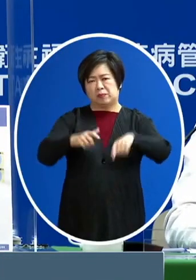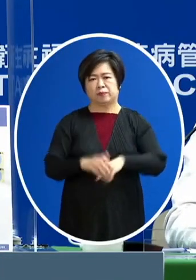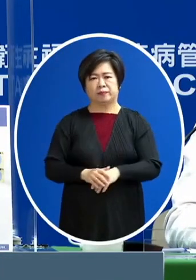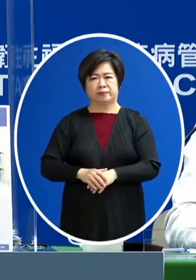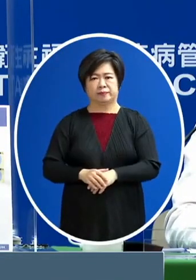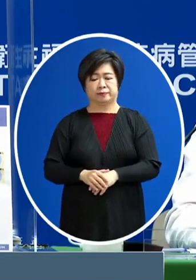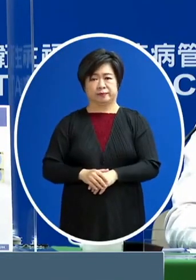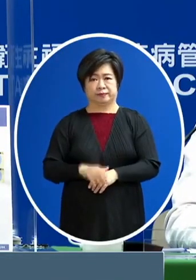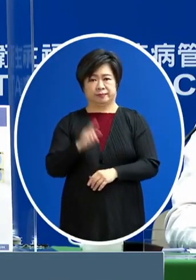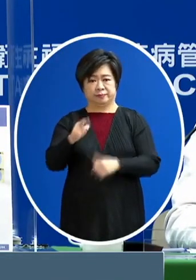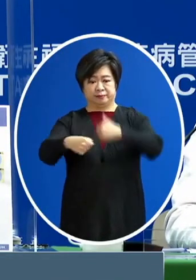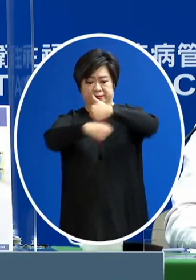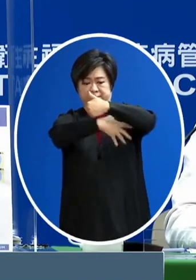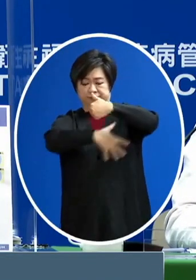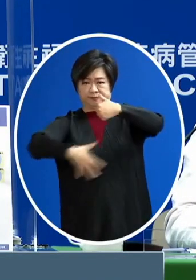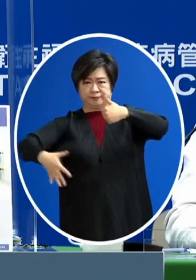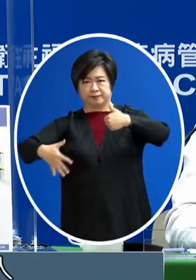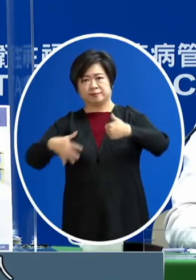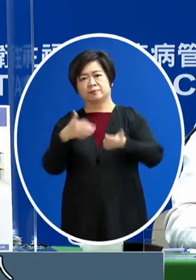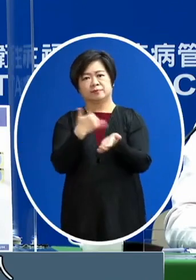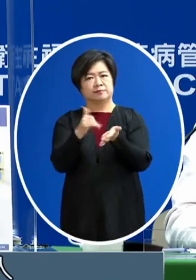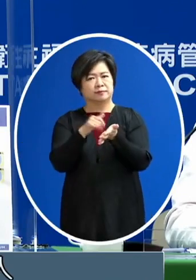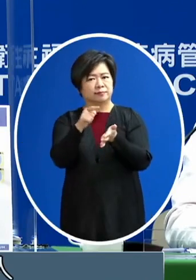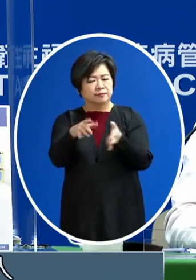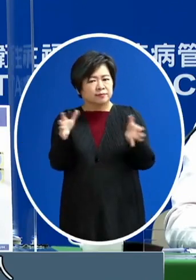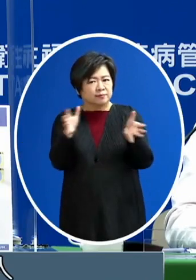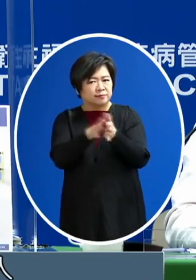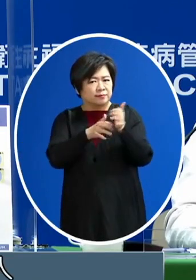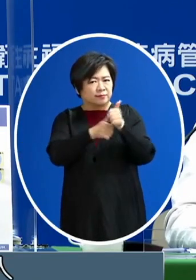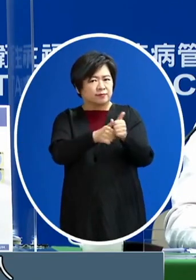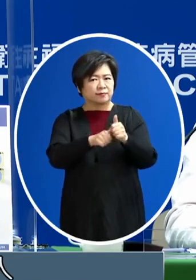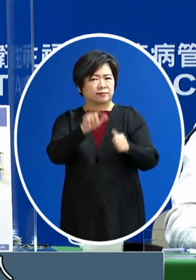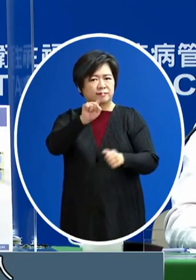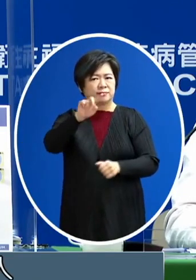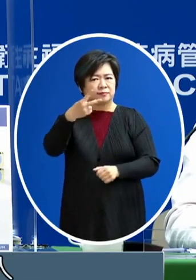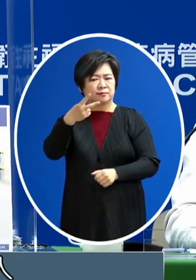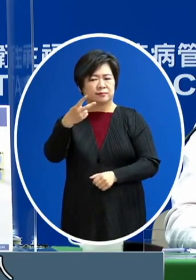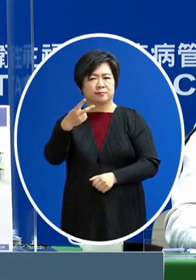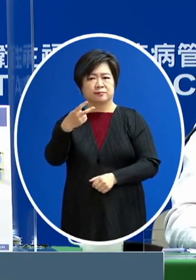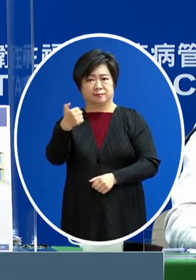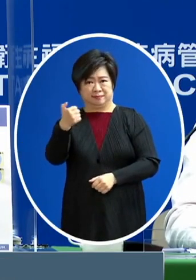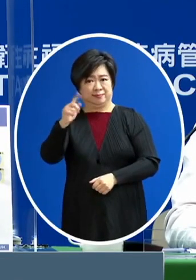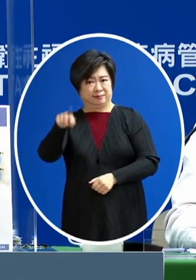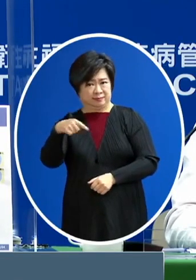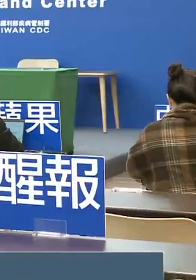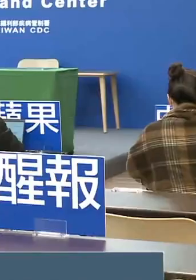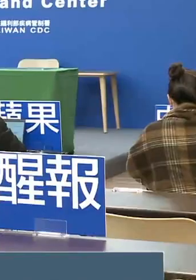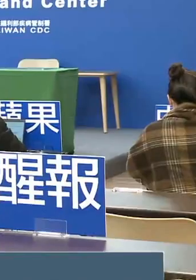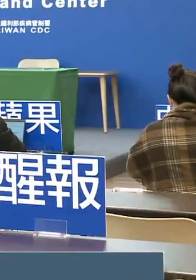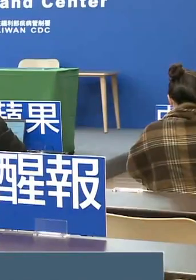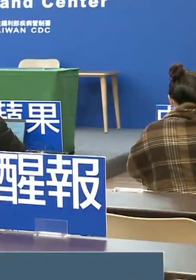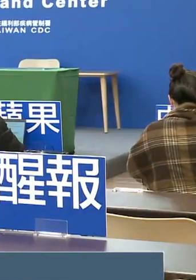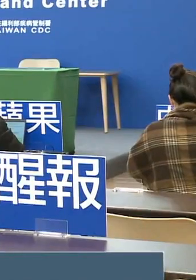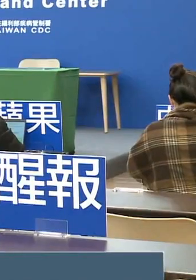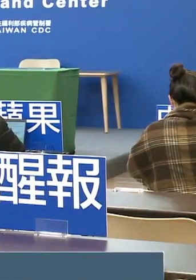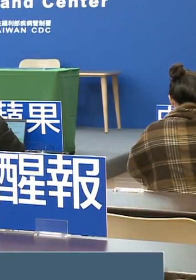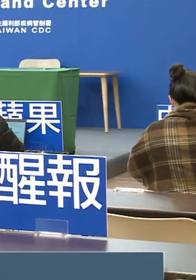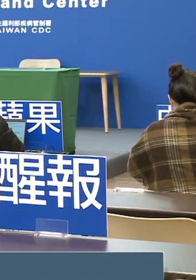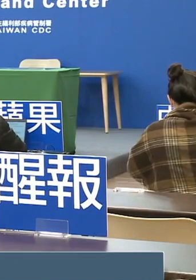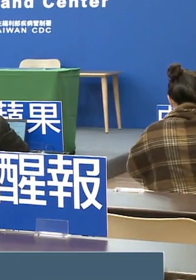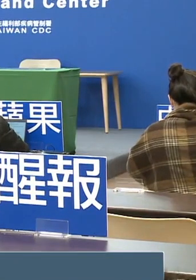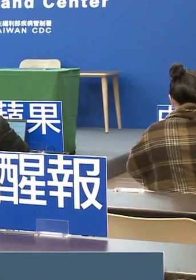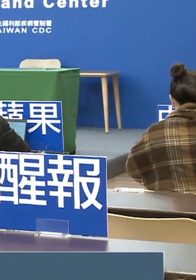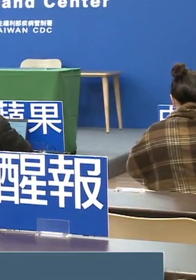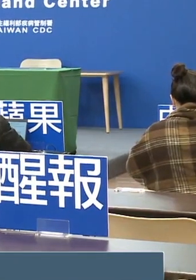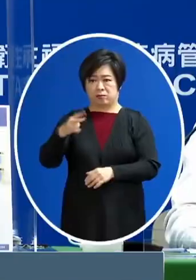面，那这里面总共大概我们要监测是1250人，那大概都采过了，那